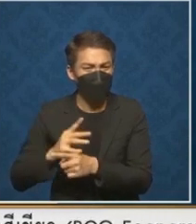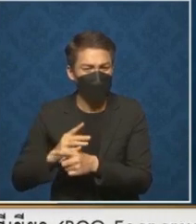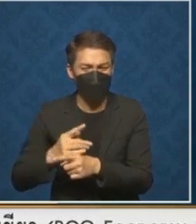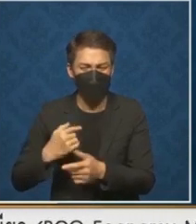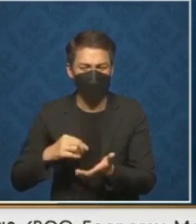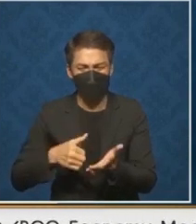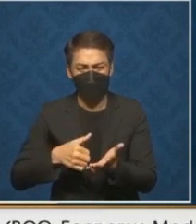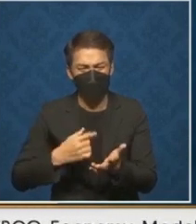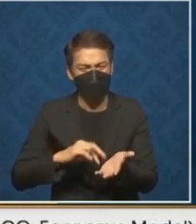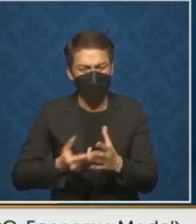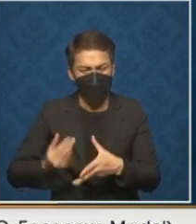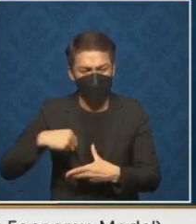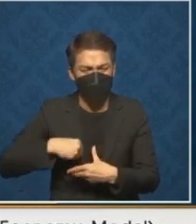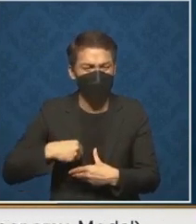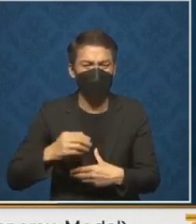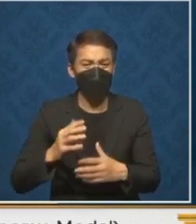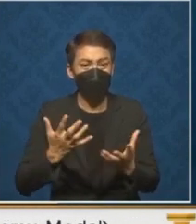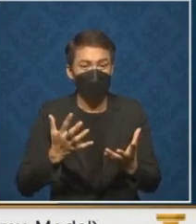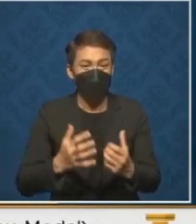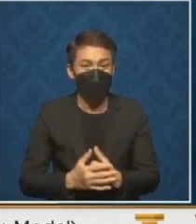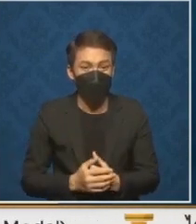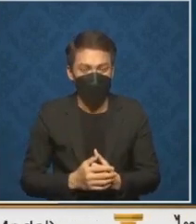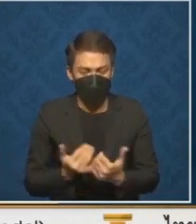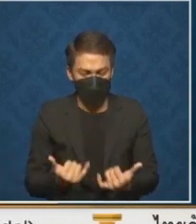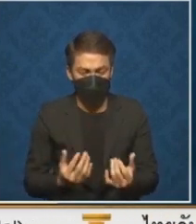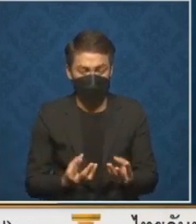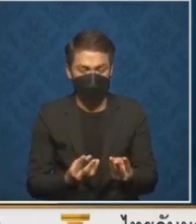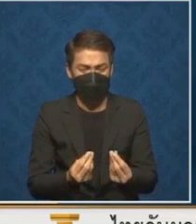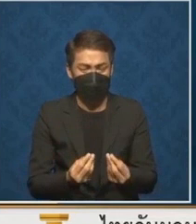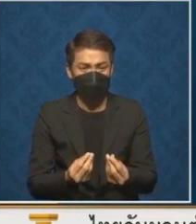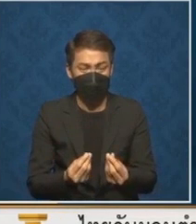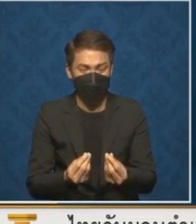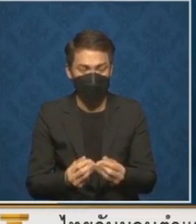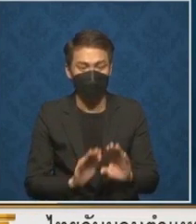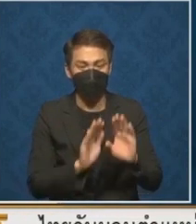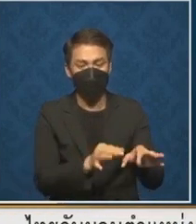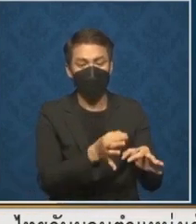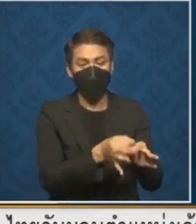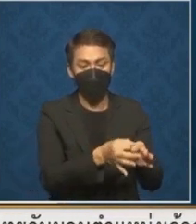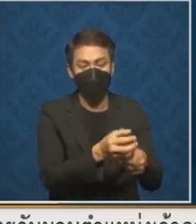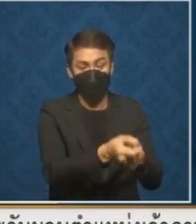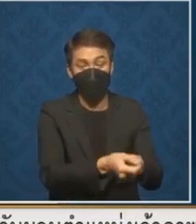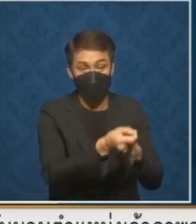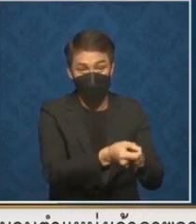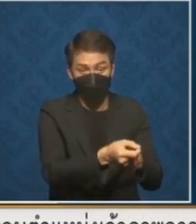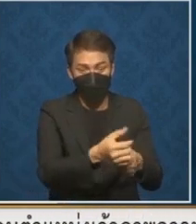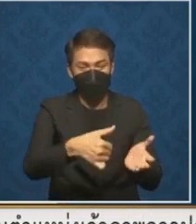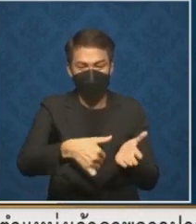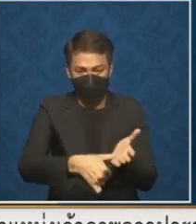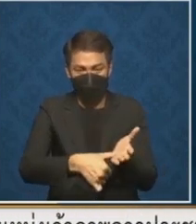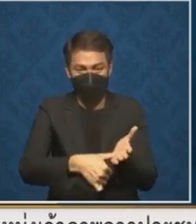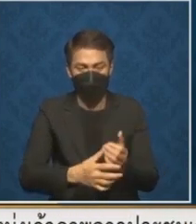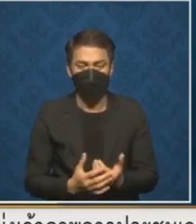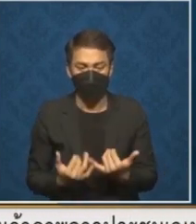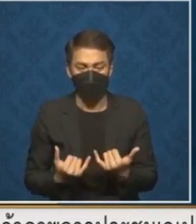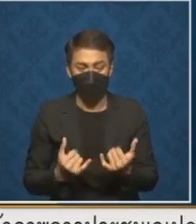ที่แ่ไปฝันนั้น วันนี้เกษตกรเราที่ดิน อยู่กท.กระส. อยู่กัธนาคารของรฐวันนี้รัฐมีสถาบัน